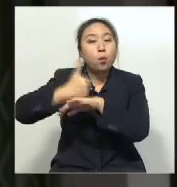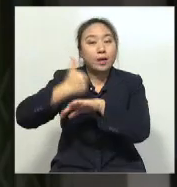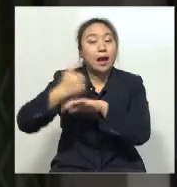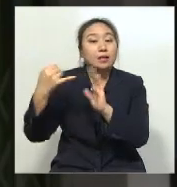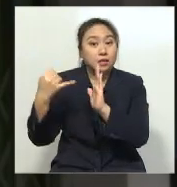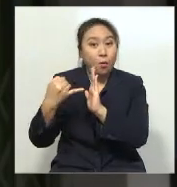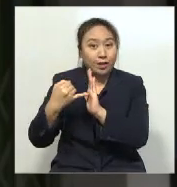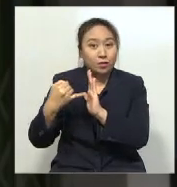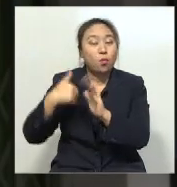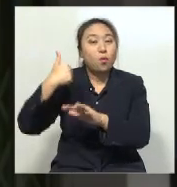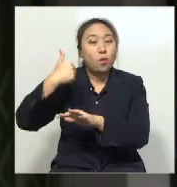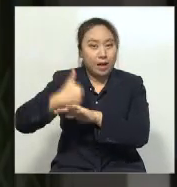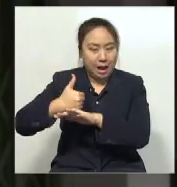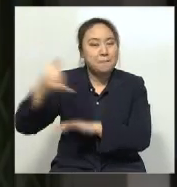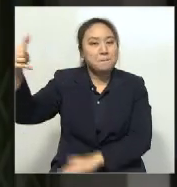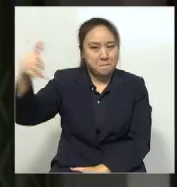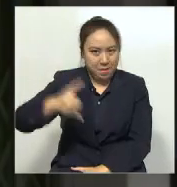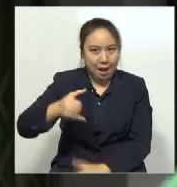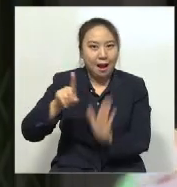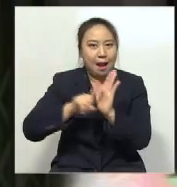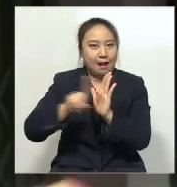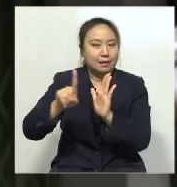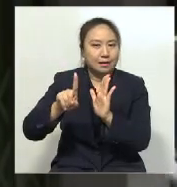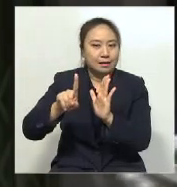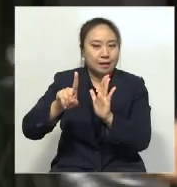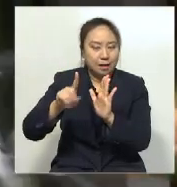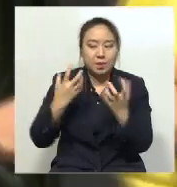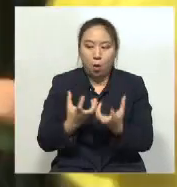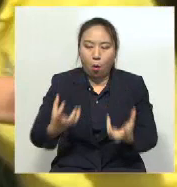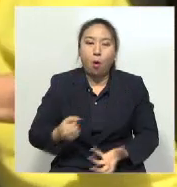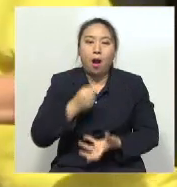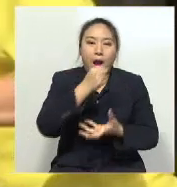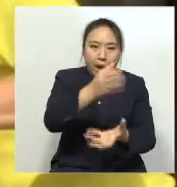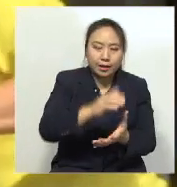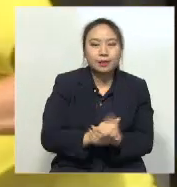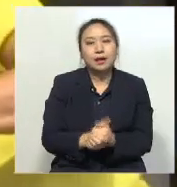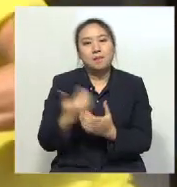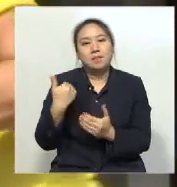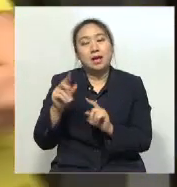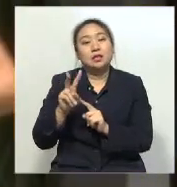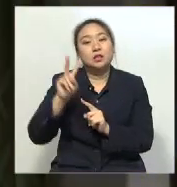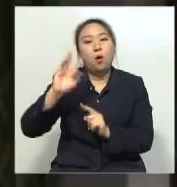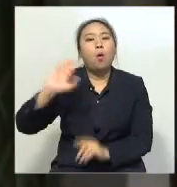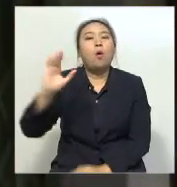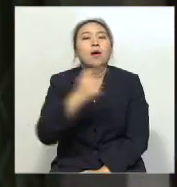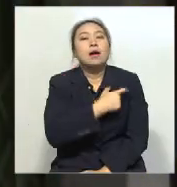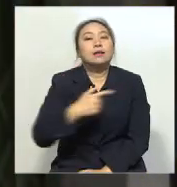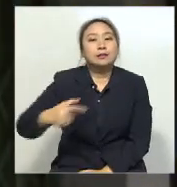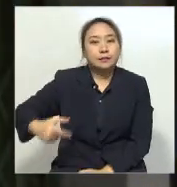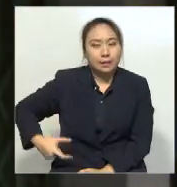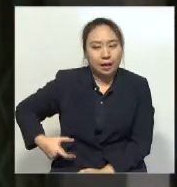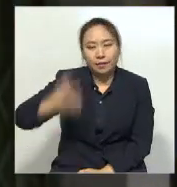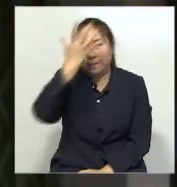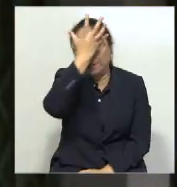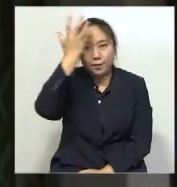ผู้ว่าราชการจังหวัดนะฮะมาครั้งหนึ่งนะมาครั้งแรกก็มาแจกแล้วมาครั้งที่สองของพระราชทานนะของพระองค์พ